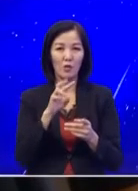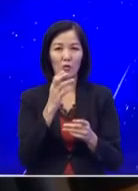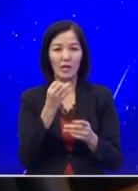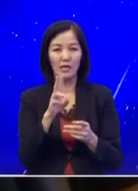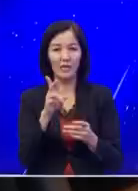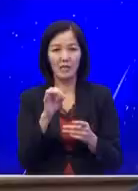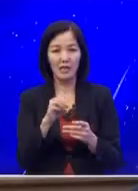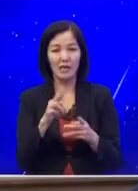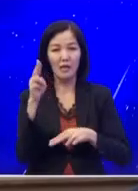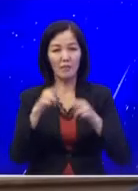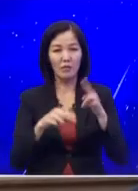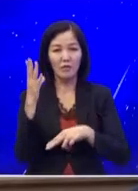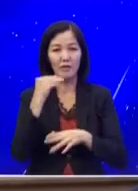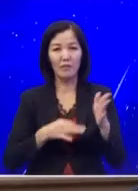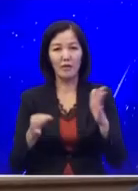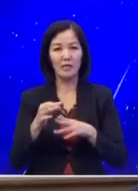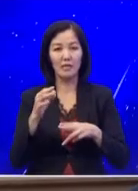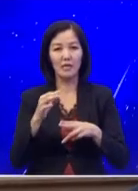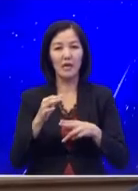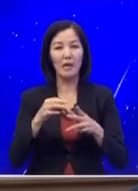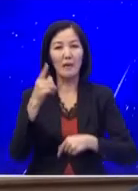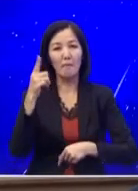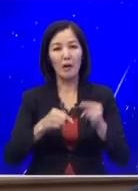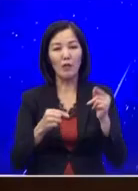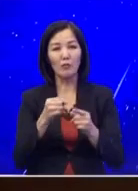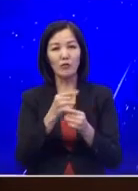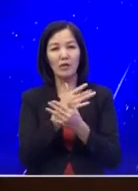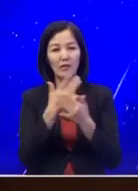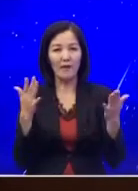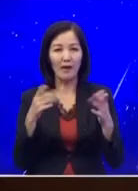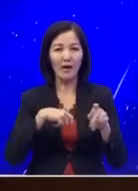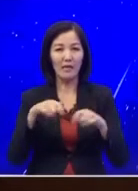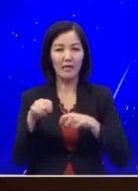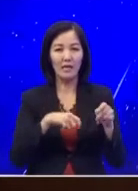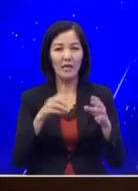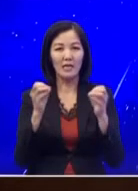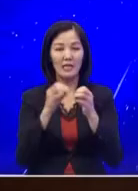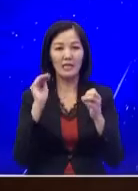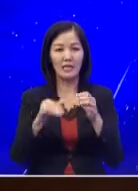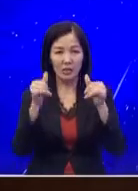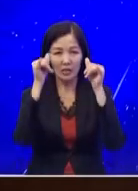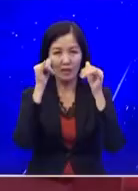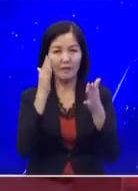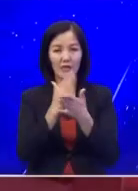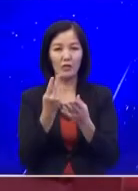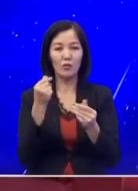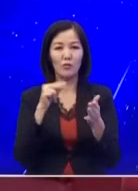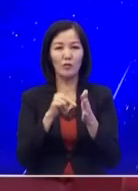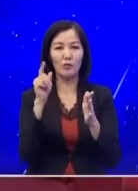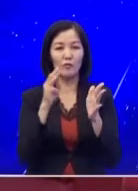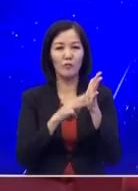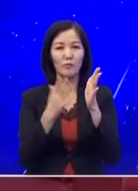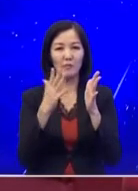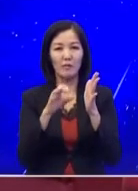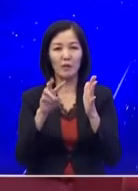по строительству в Алматинской области молочно-товарной фермы на 10 тысяч голов скота. Стоимость проекта – 185 миллионов